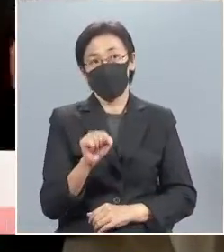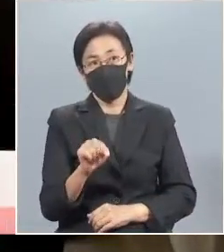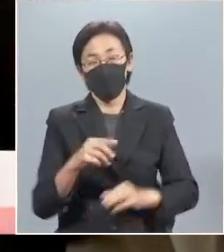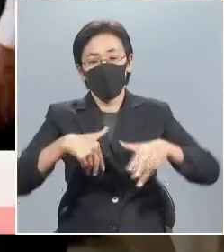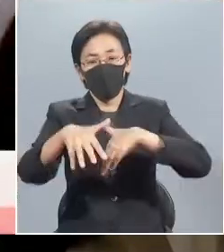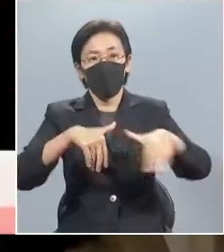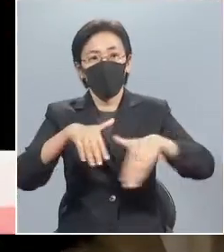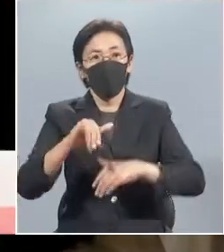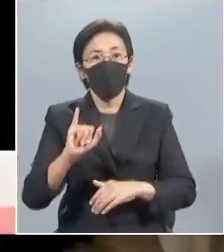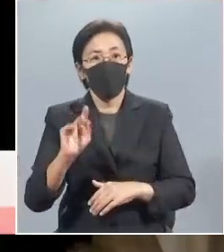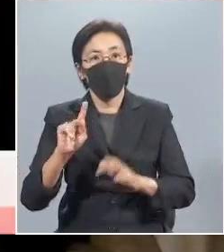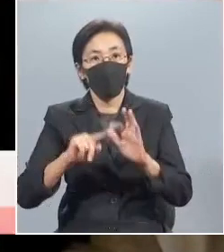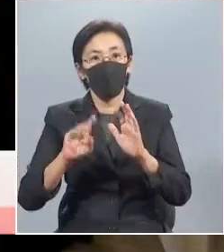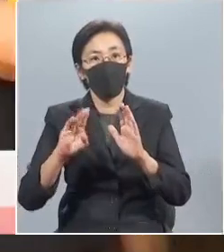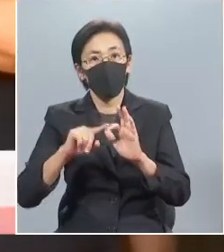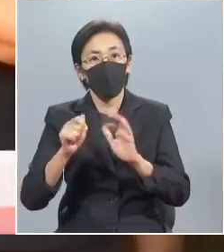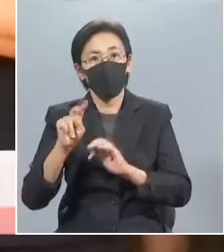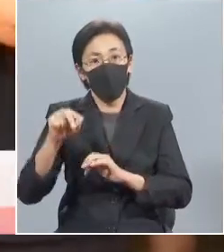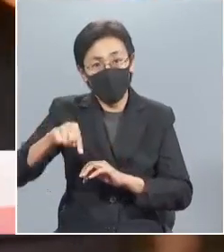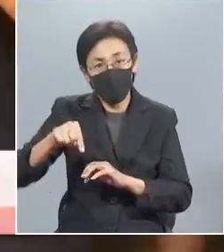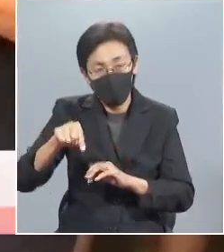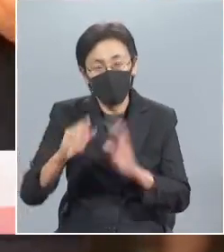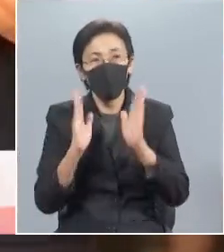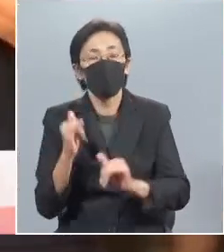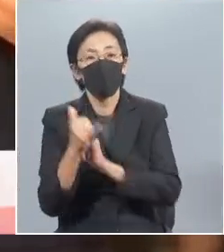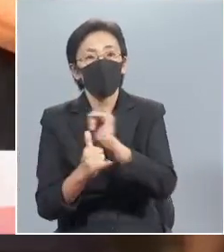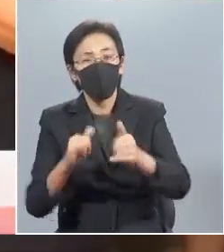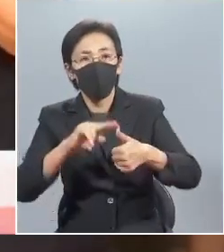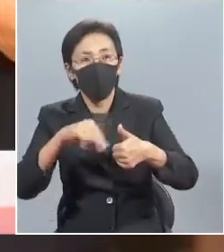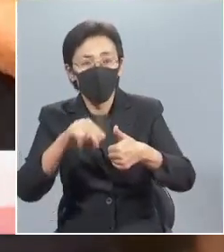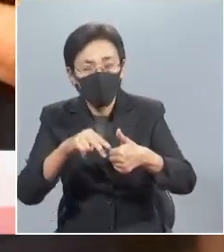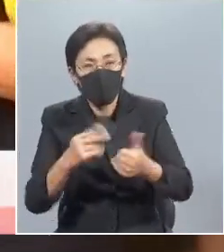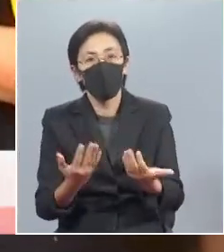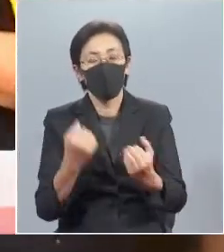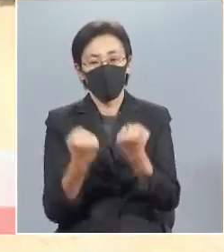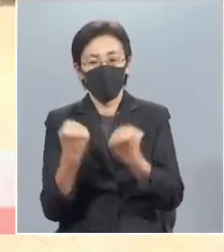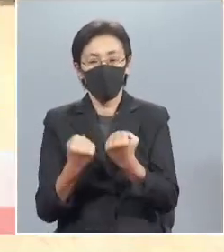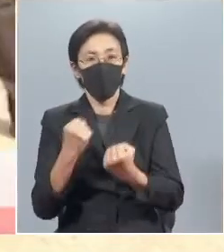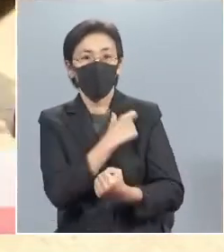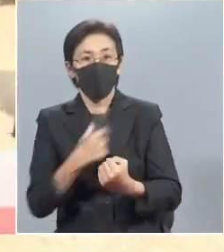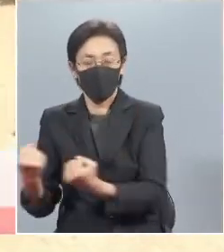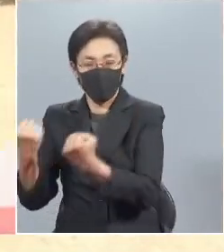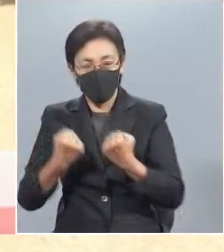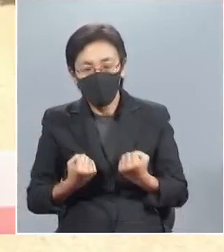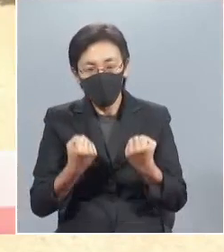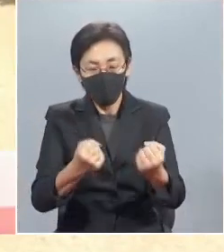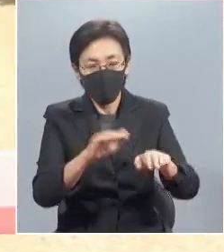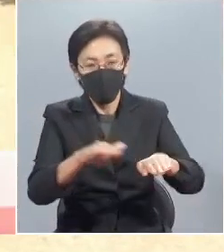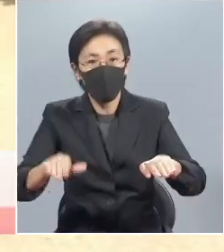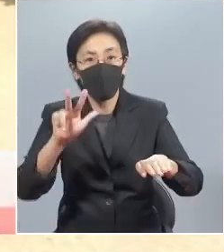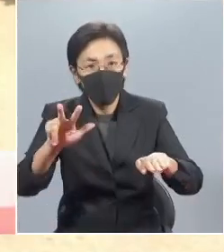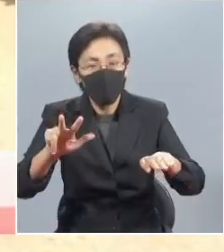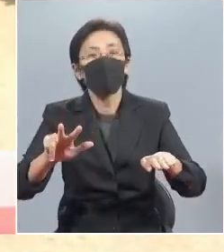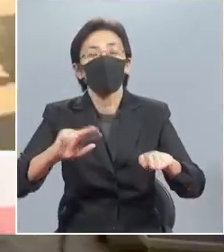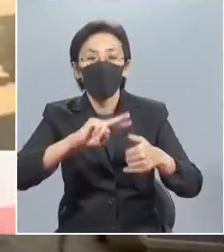ชาวชุมชนบ่อนไก่เนี่ยมาต่อคิวตรวจเชื้อแล้วก็มีรถพระราชทานมาตรวจที่ 3คันครับแต่เบื้องต้น